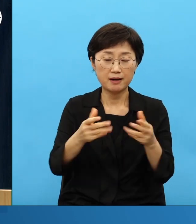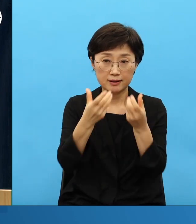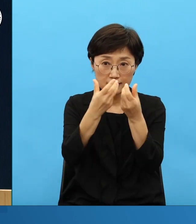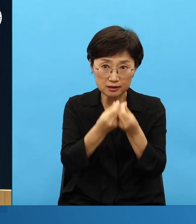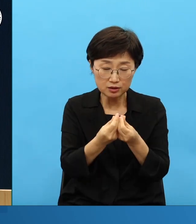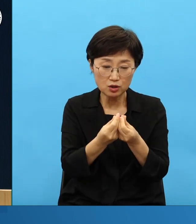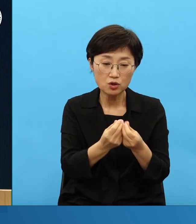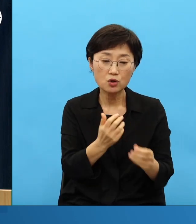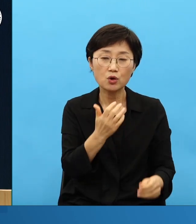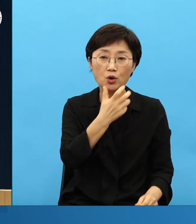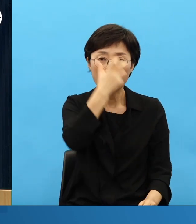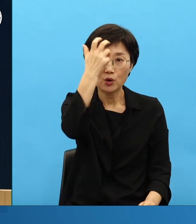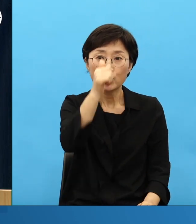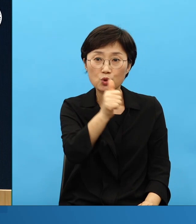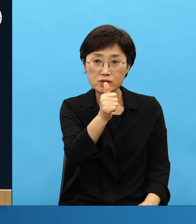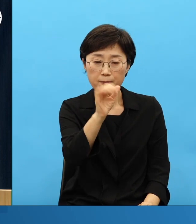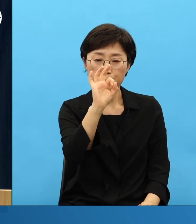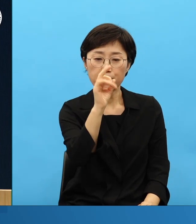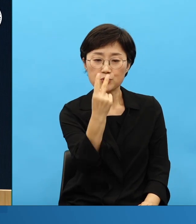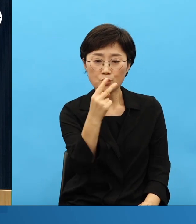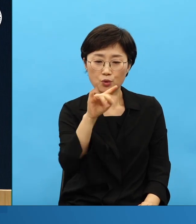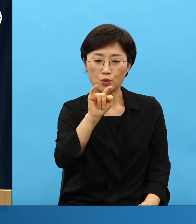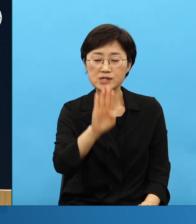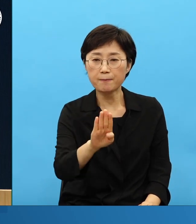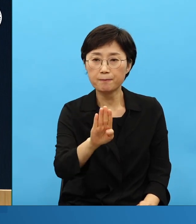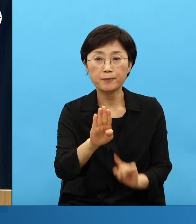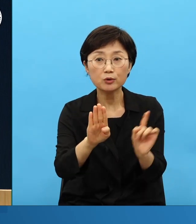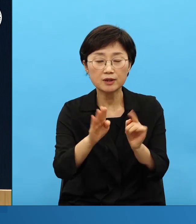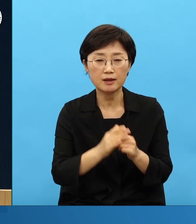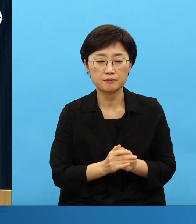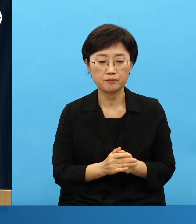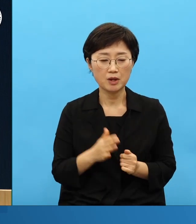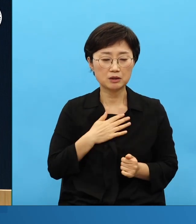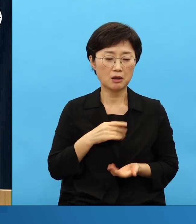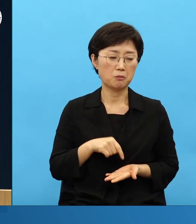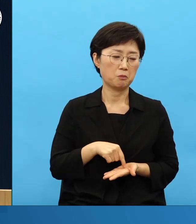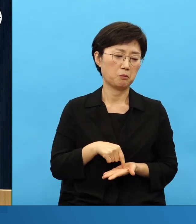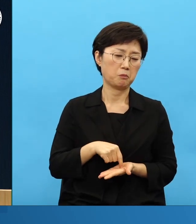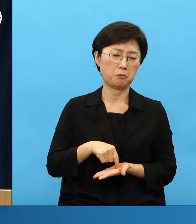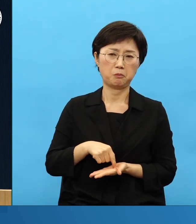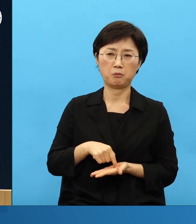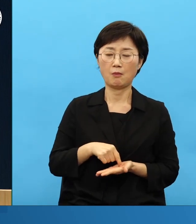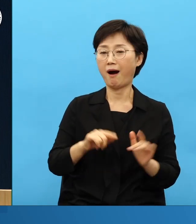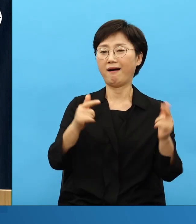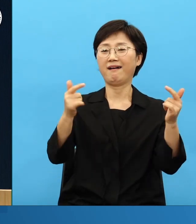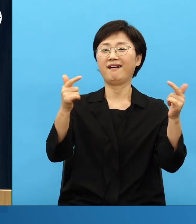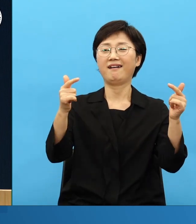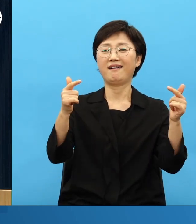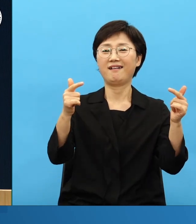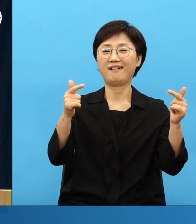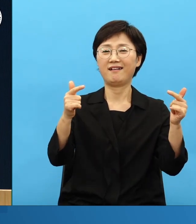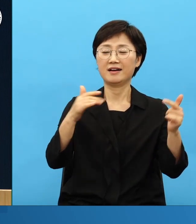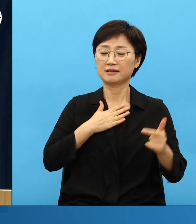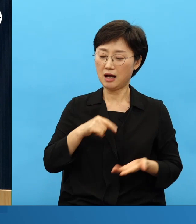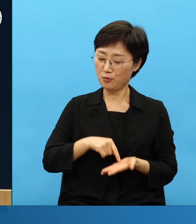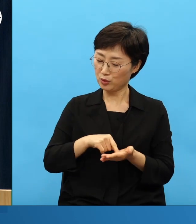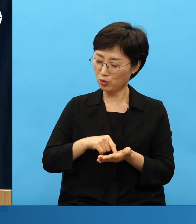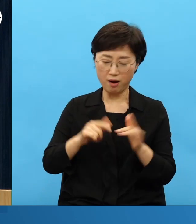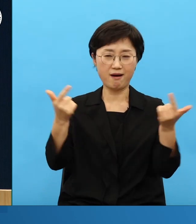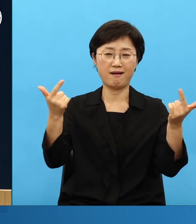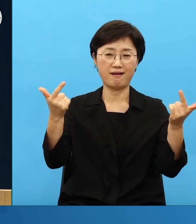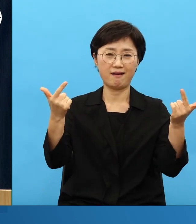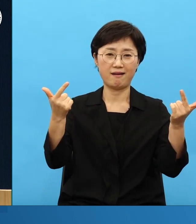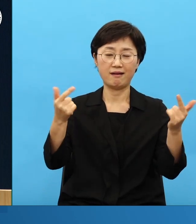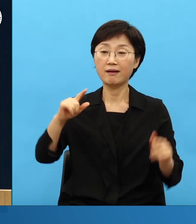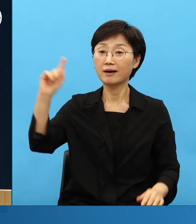아니다. 깨달았어요. Joseph realized, 그렇죠. no, I am not a person 요셉. inside of my own lowliness. That's what he realized.